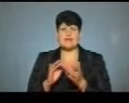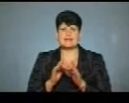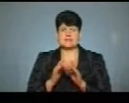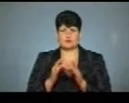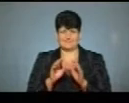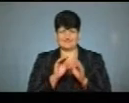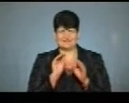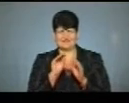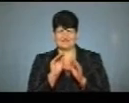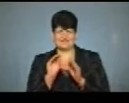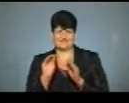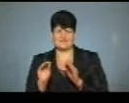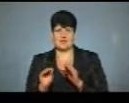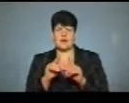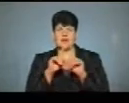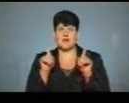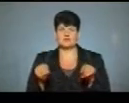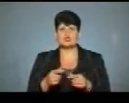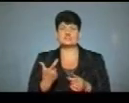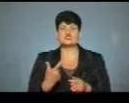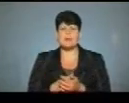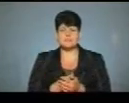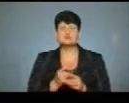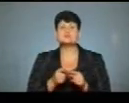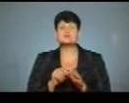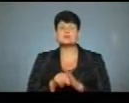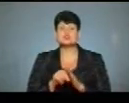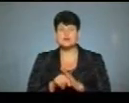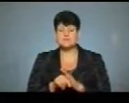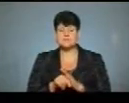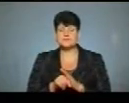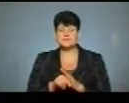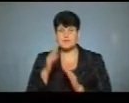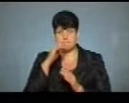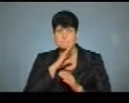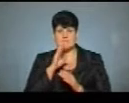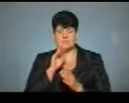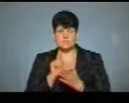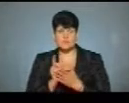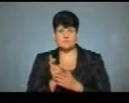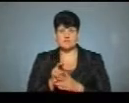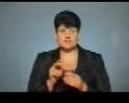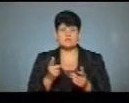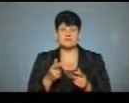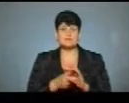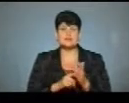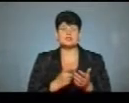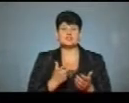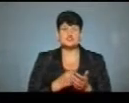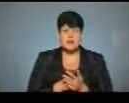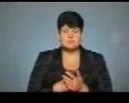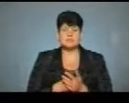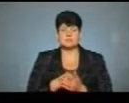зразка карти профілактичних щеплень. Що це дає? Значить, батьки повинні пройти в кабінет щеплень, батьки